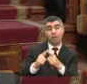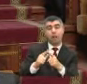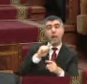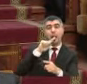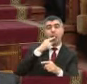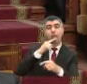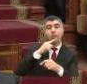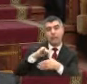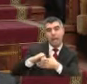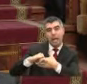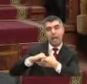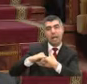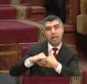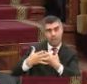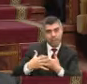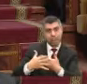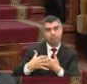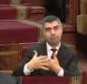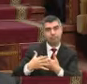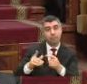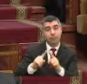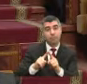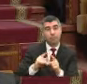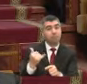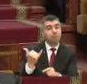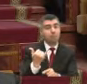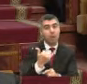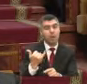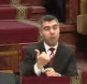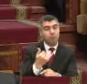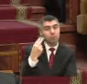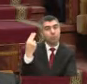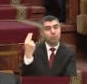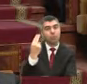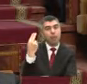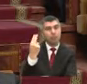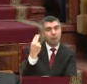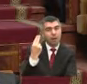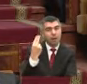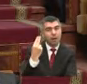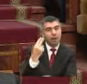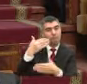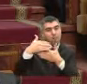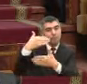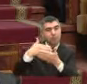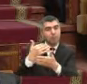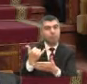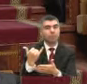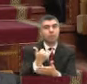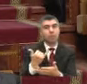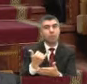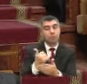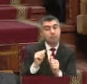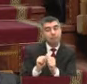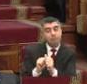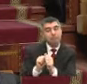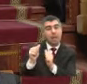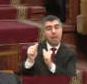الوزير تشوفوا العداله المجاليه في التعليم، في التعليم العالي وخصوصيه ديال المناطق، راه كاين البعد للجامعات السيد الوزير، راه